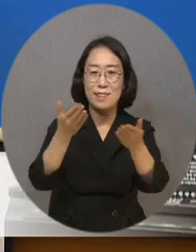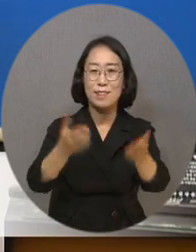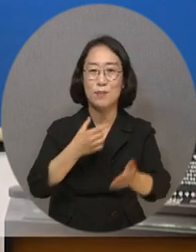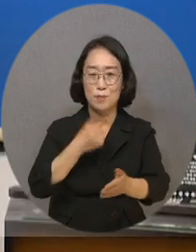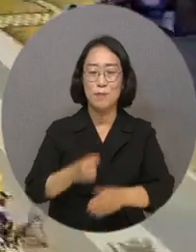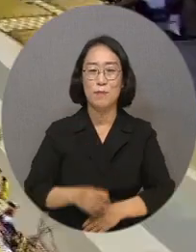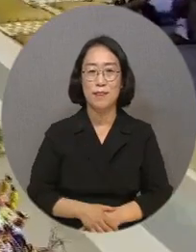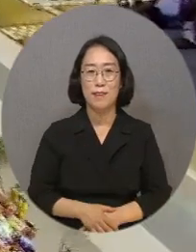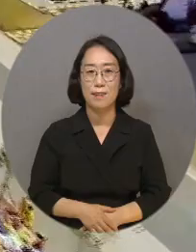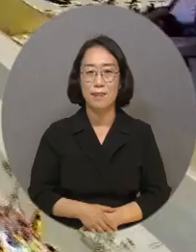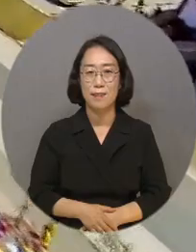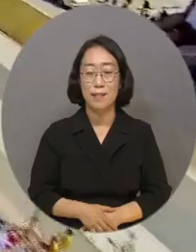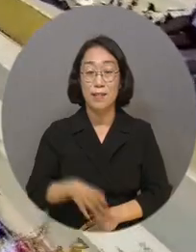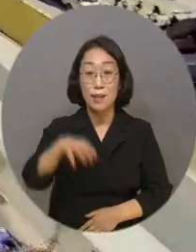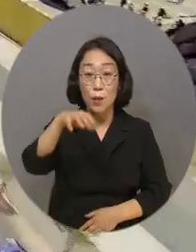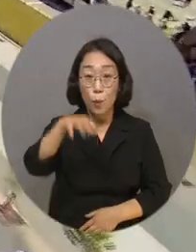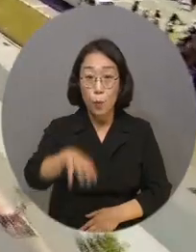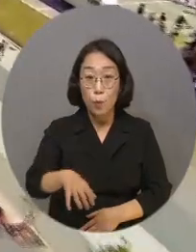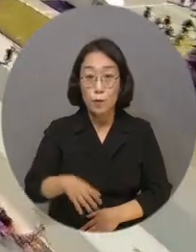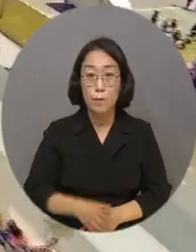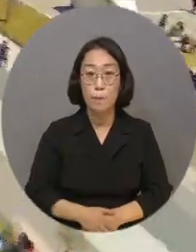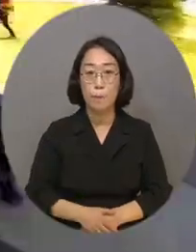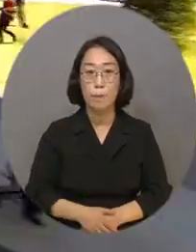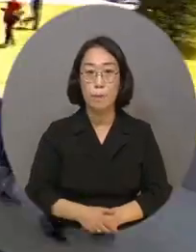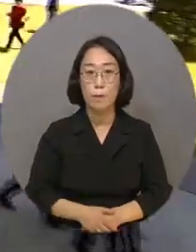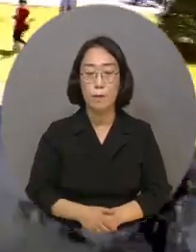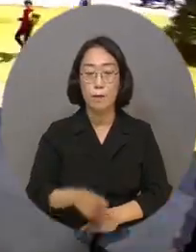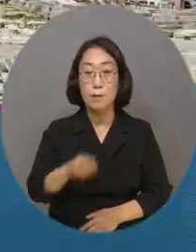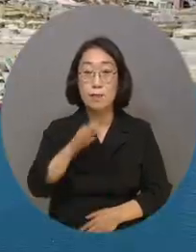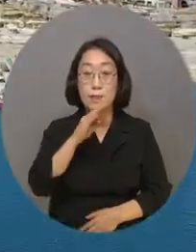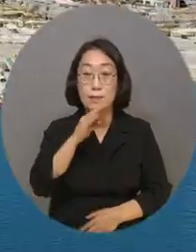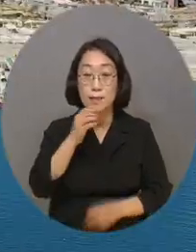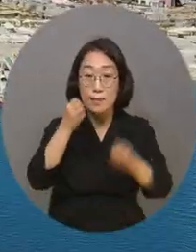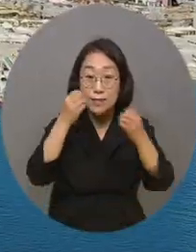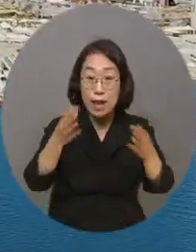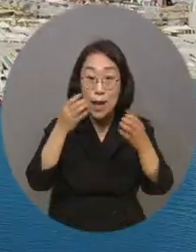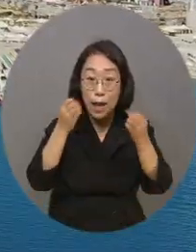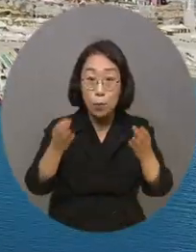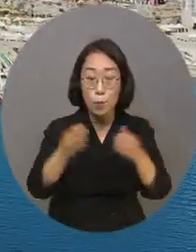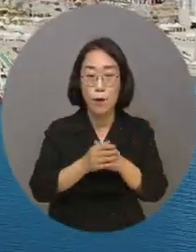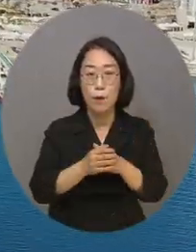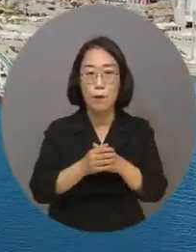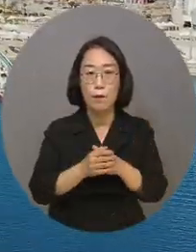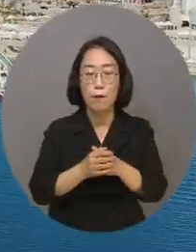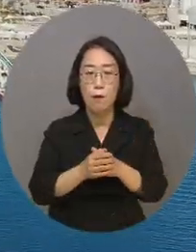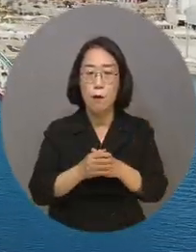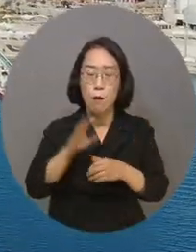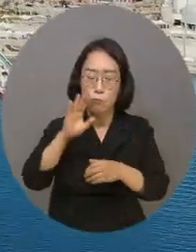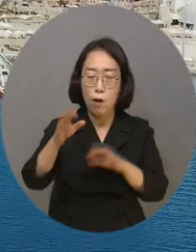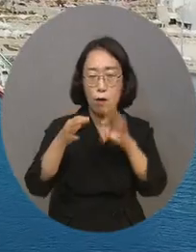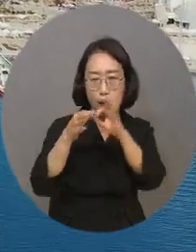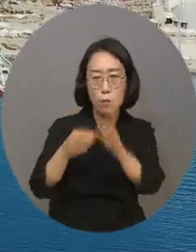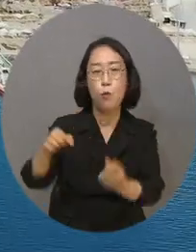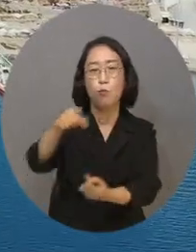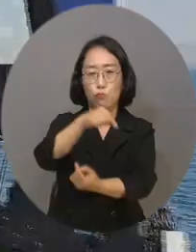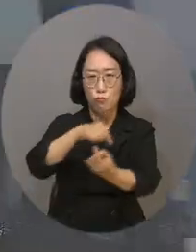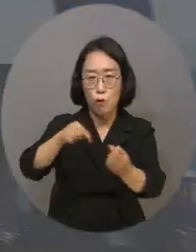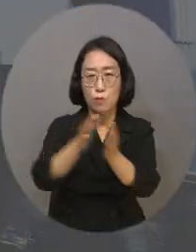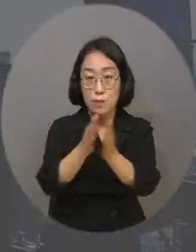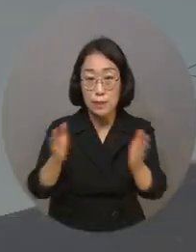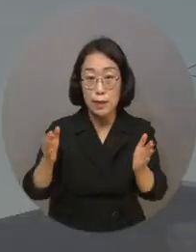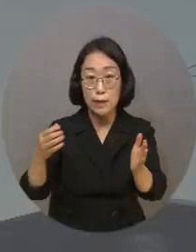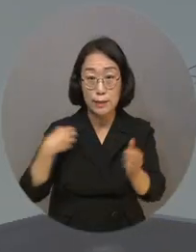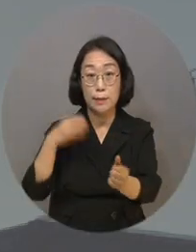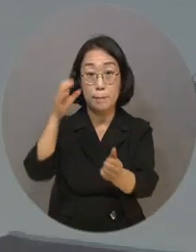싶습니다. 박람회장에는 공사사장 직속으로 신설된 여수 엑스포 사후 활용 추진단이 운영에 들어갔고